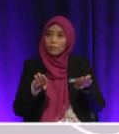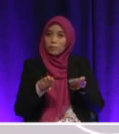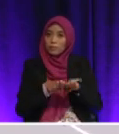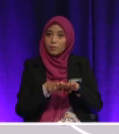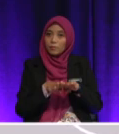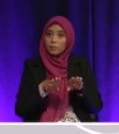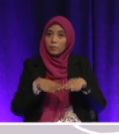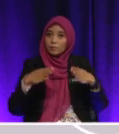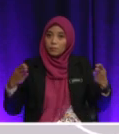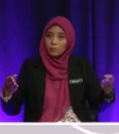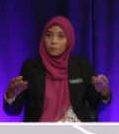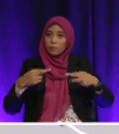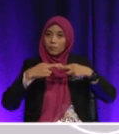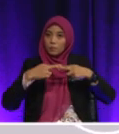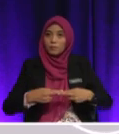pengantar